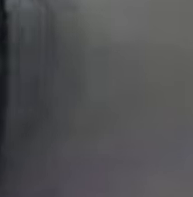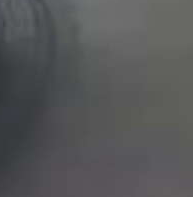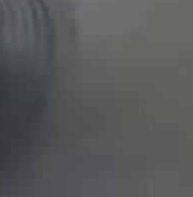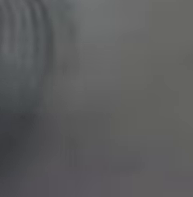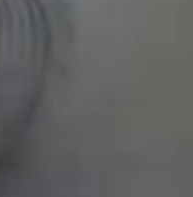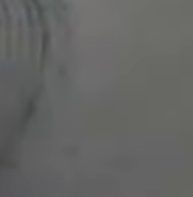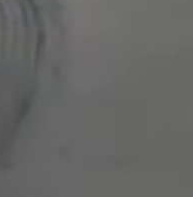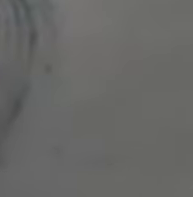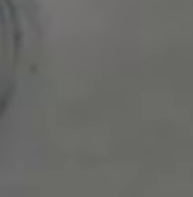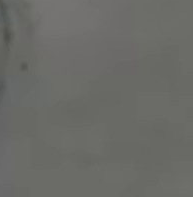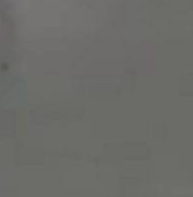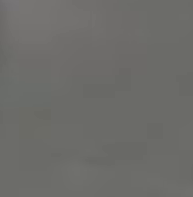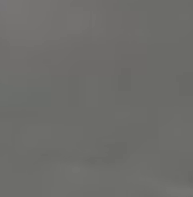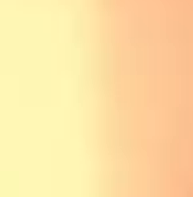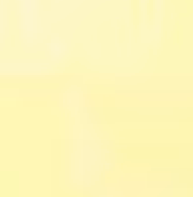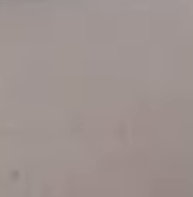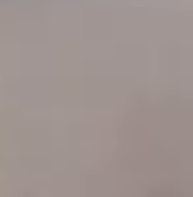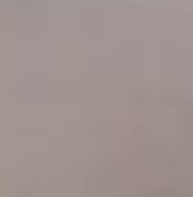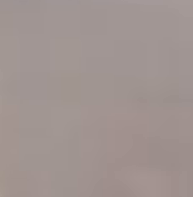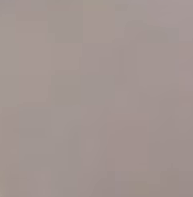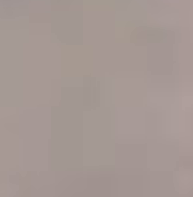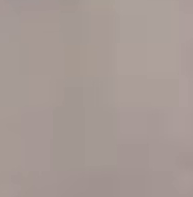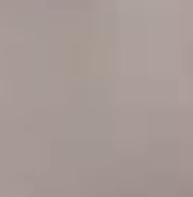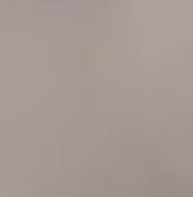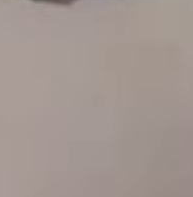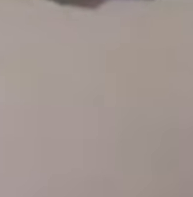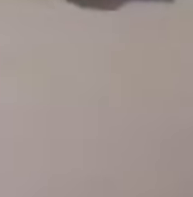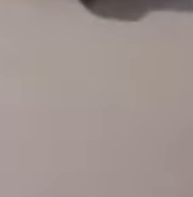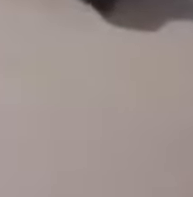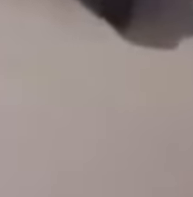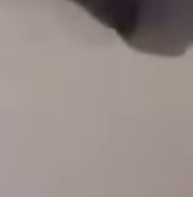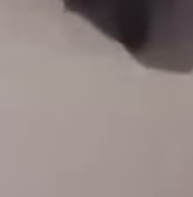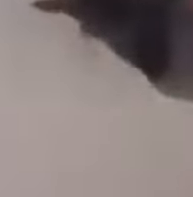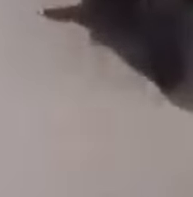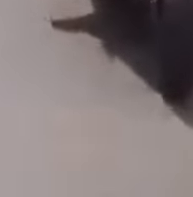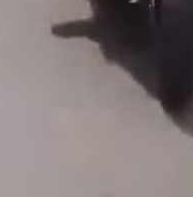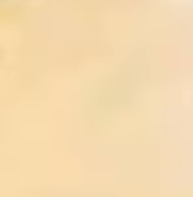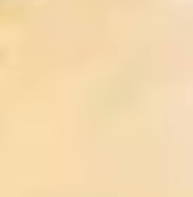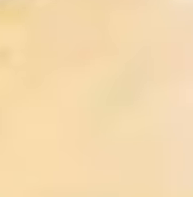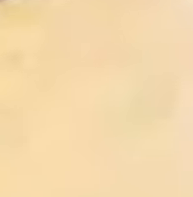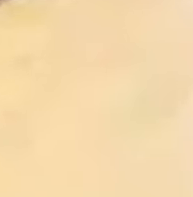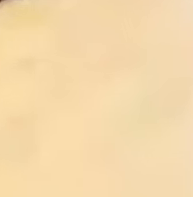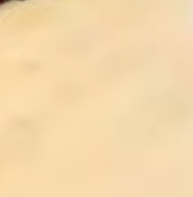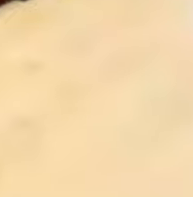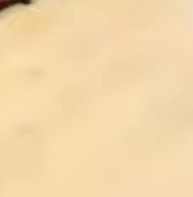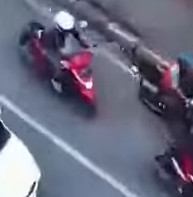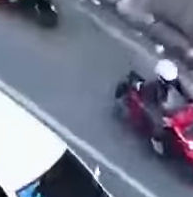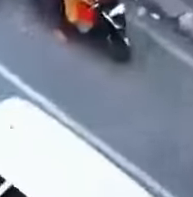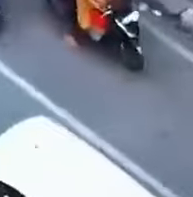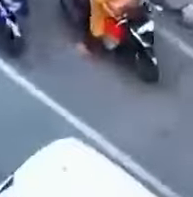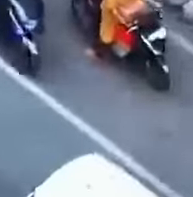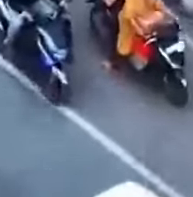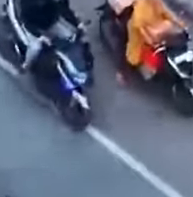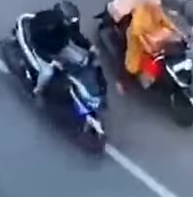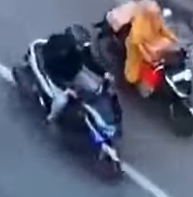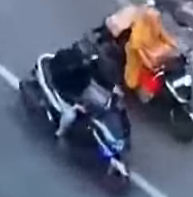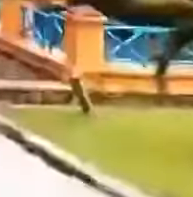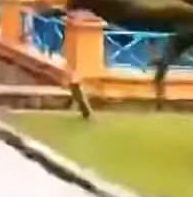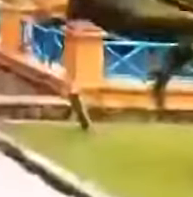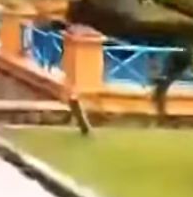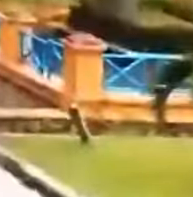Umum Provinsi Jawa Barat sebagai inisiatif untuk menjangkau masyarakat di 27 kabupaten dan kota di